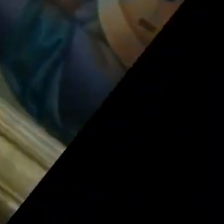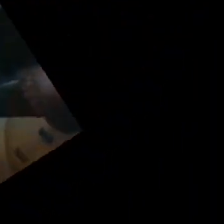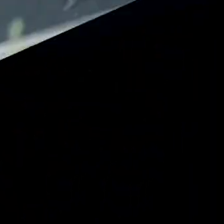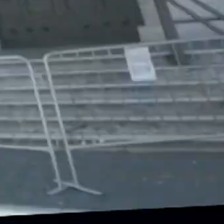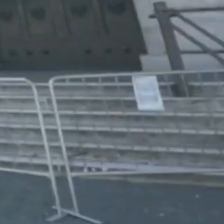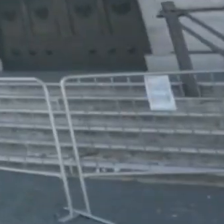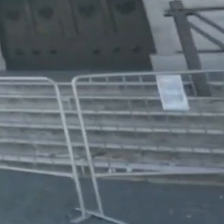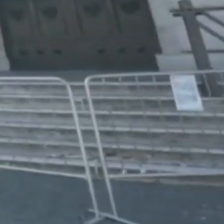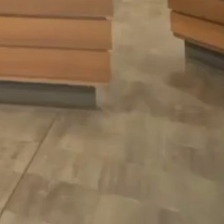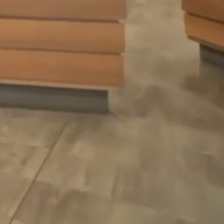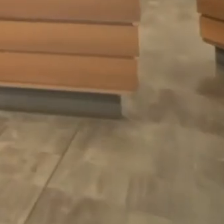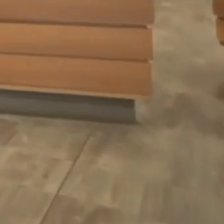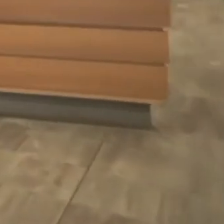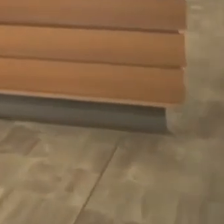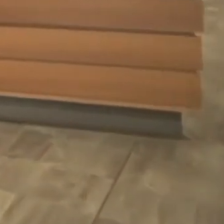vita.